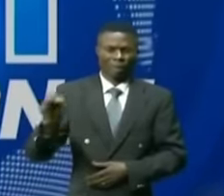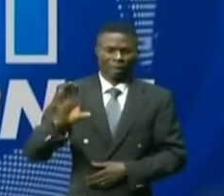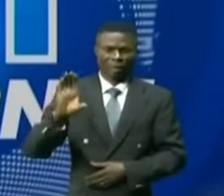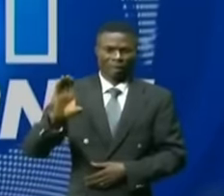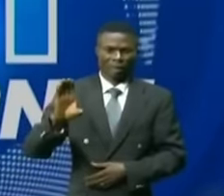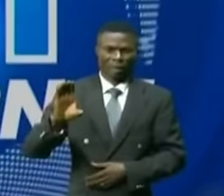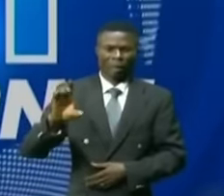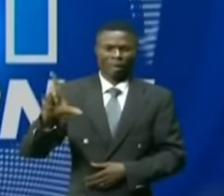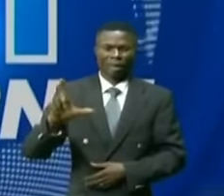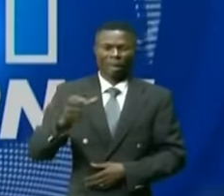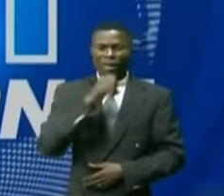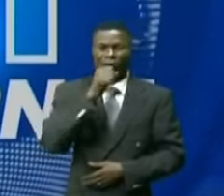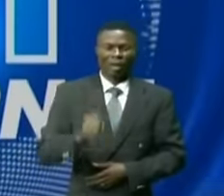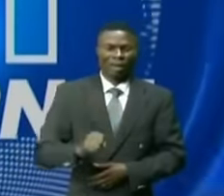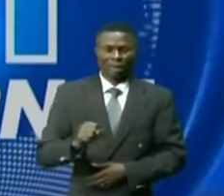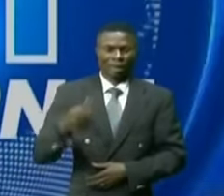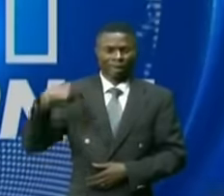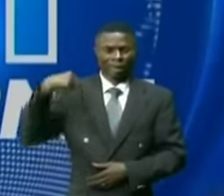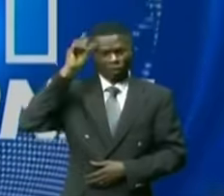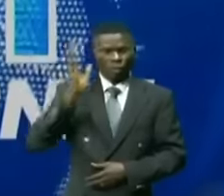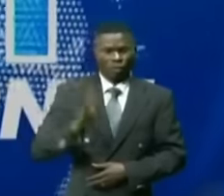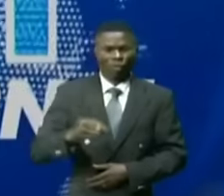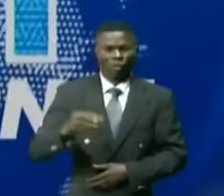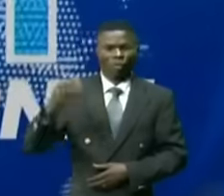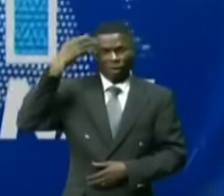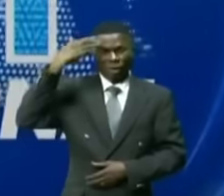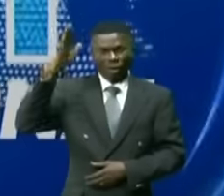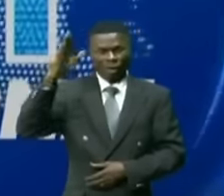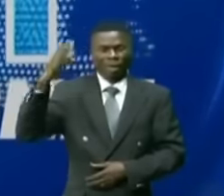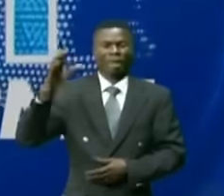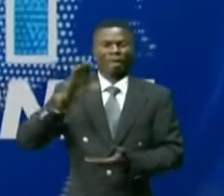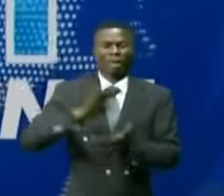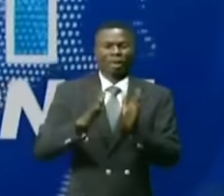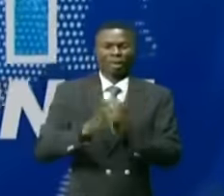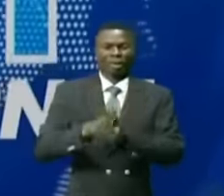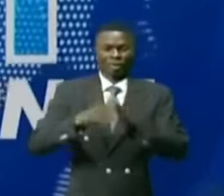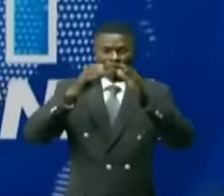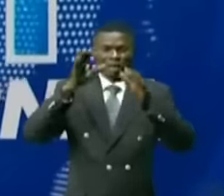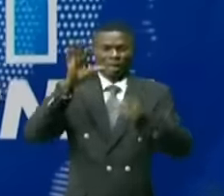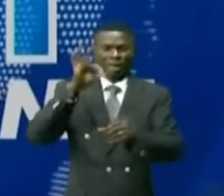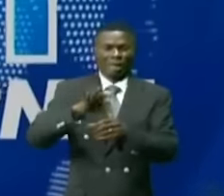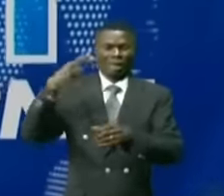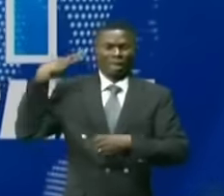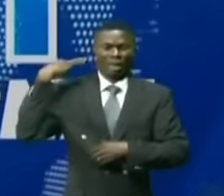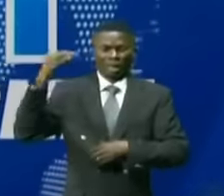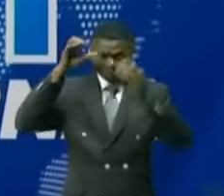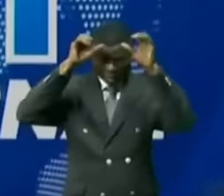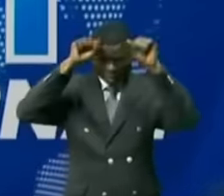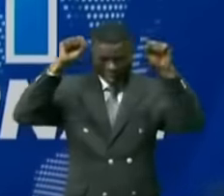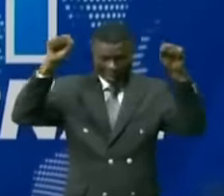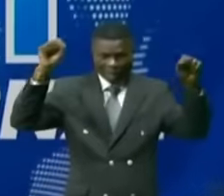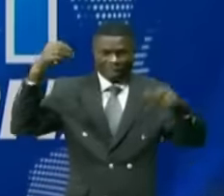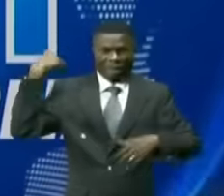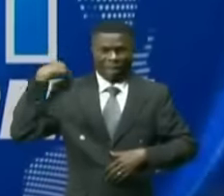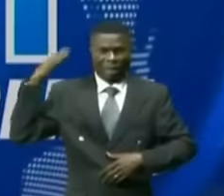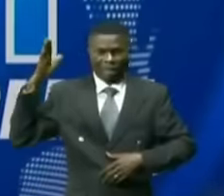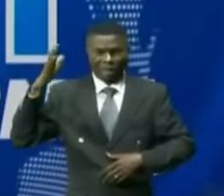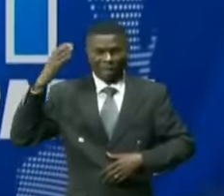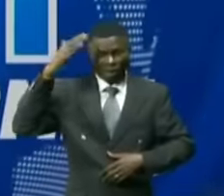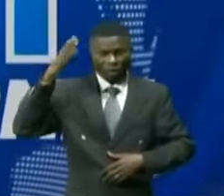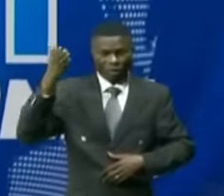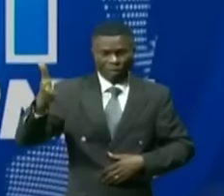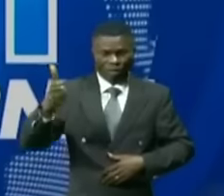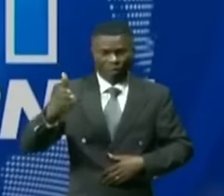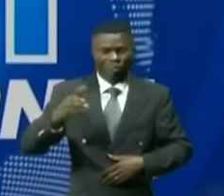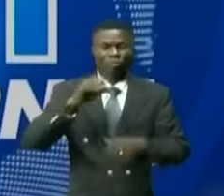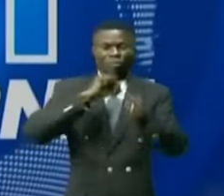Ancien gouverneur de l'Équateur, aujourd'hui candidat à la magistrature suprême, est passé à Mbandaka dans le cadre de la campagne électorale. Pour